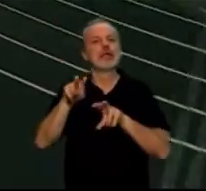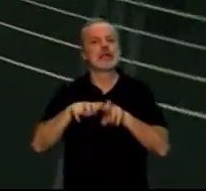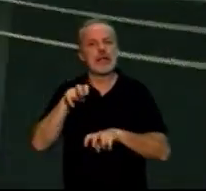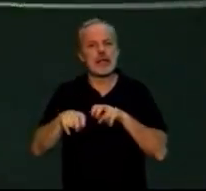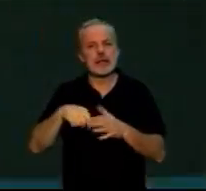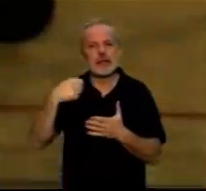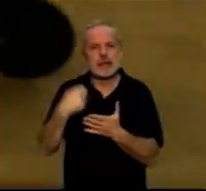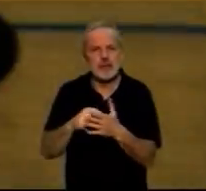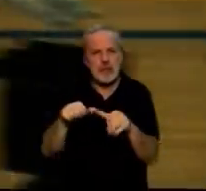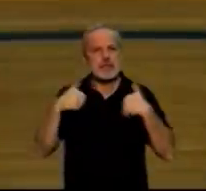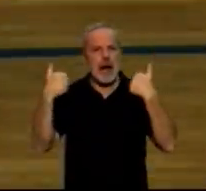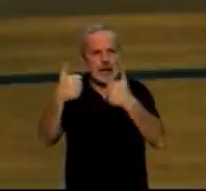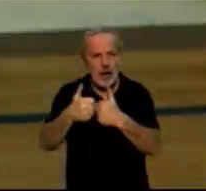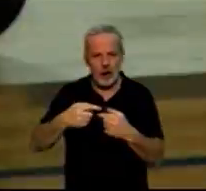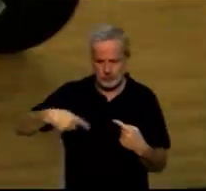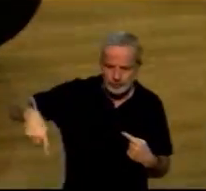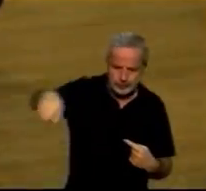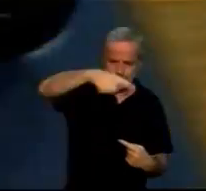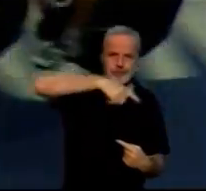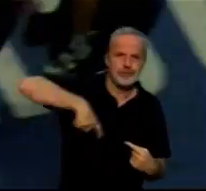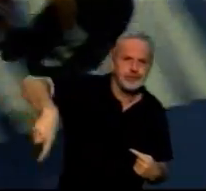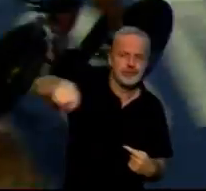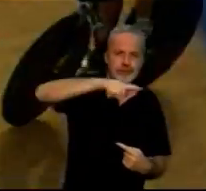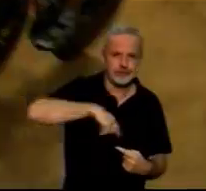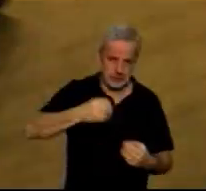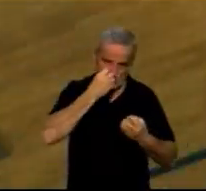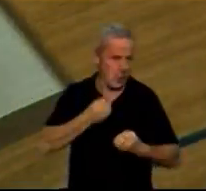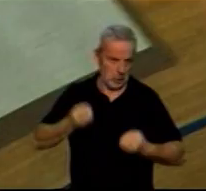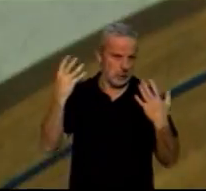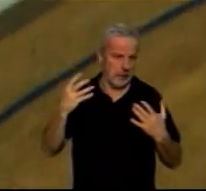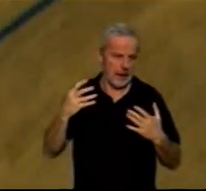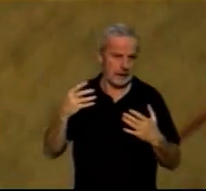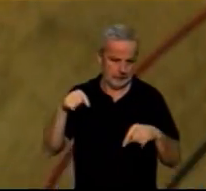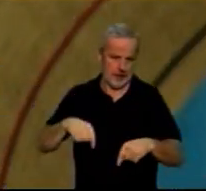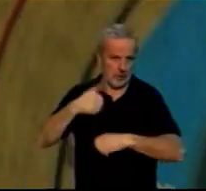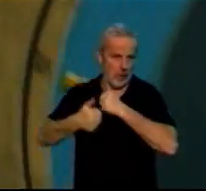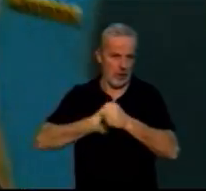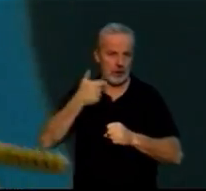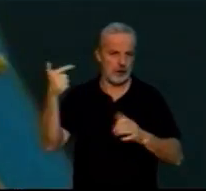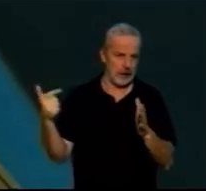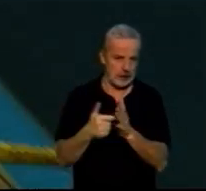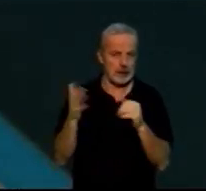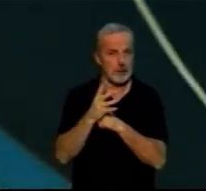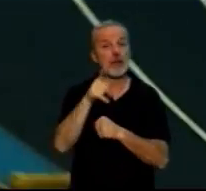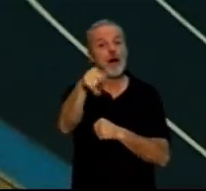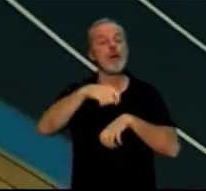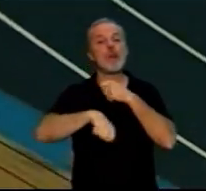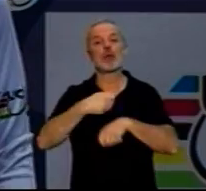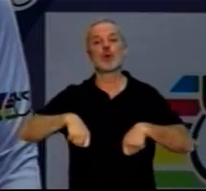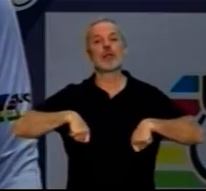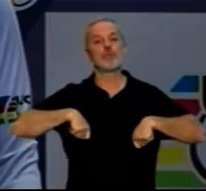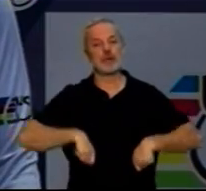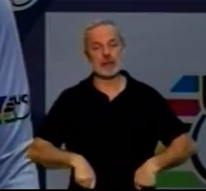Jirka, i když klobouk dolů, protože tohle byly opravdu úžasné výkony, nejenom jako předsedu Českého svazu, ale také jako předsedu dráhové komise